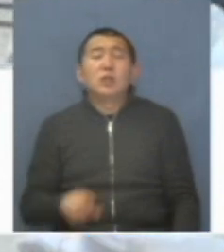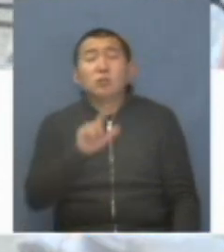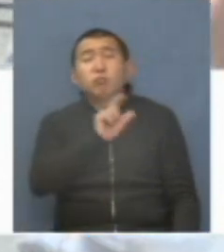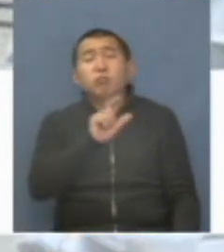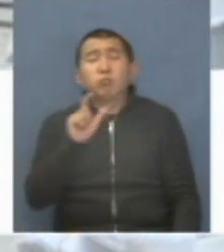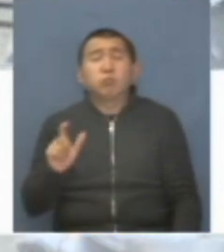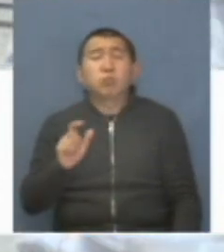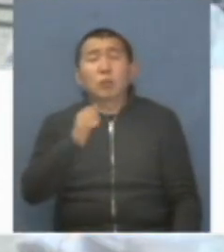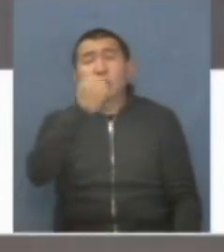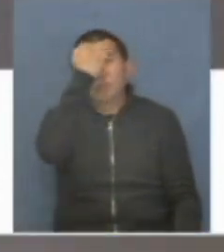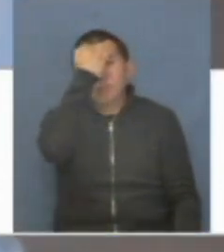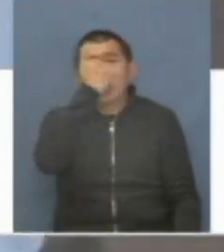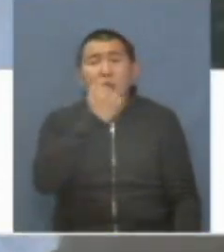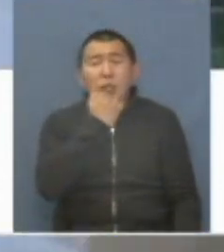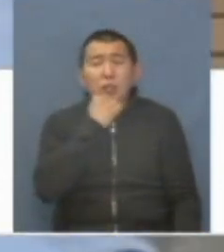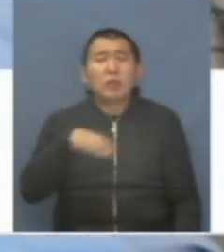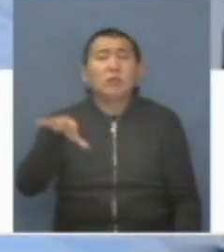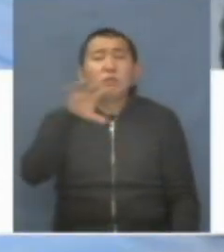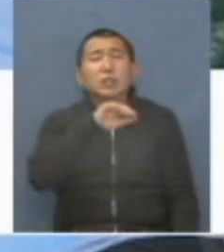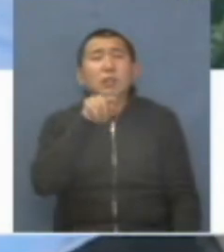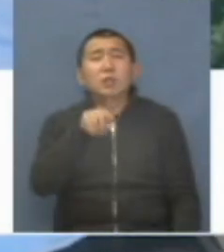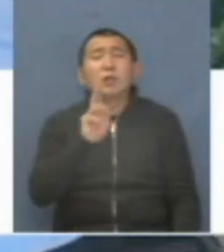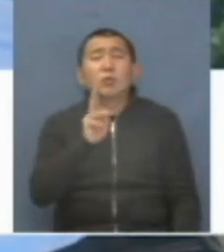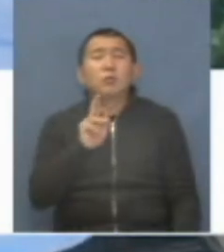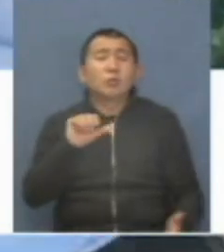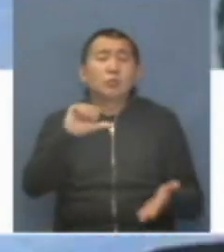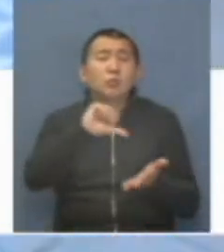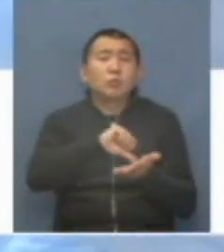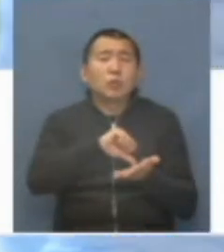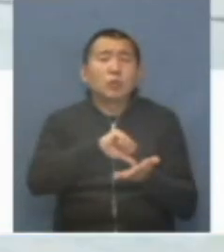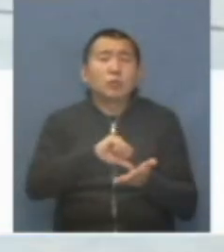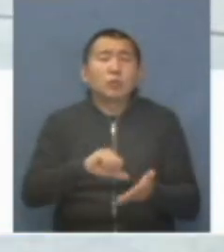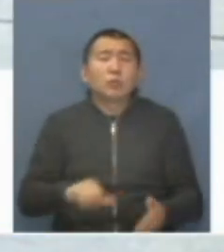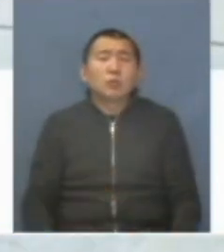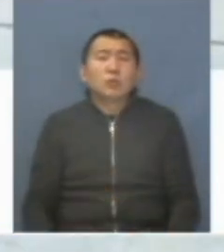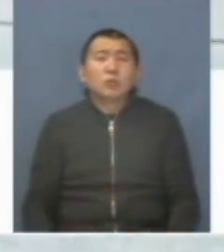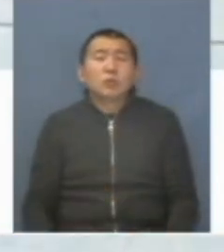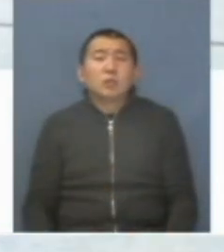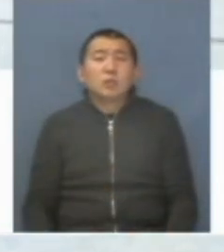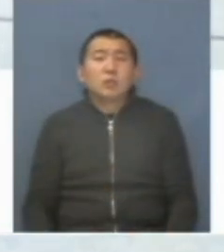искреннюю благодарность всем тем, кто участвует в благотворительных акциях.